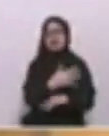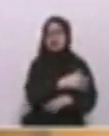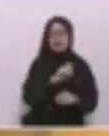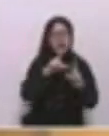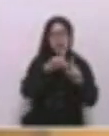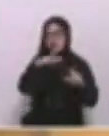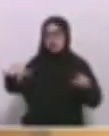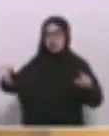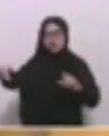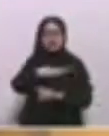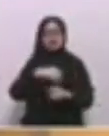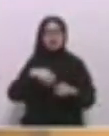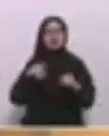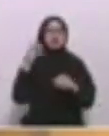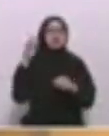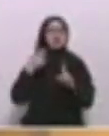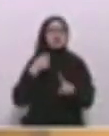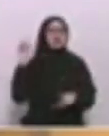pemerintah daerah